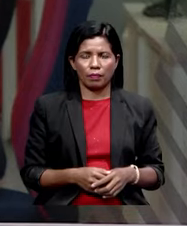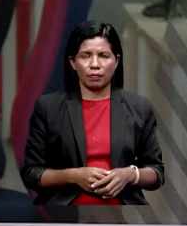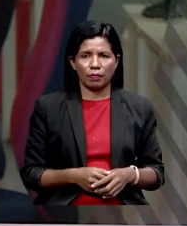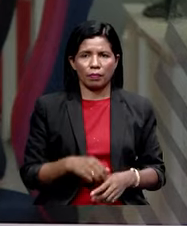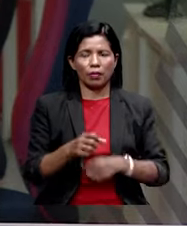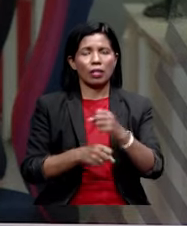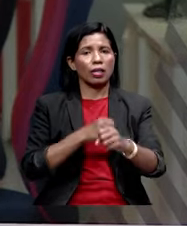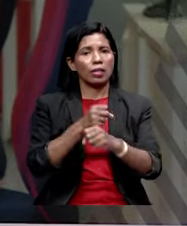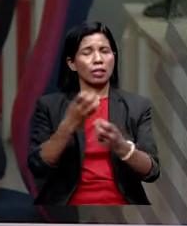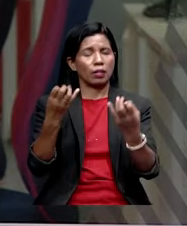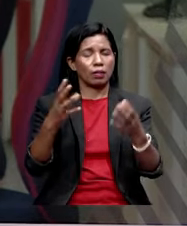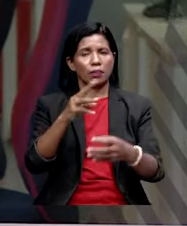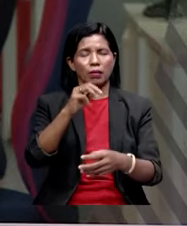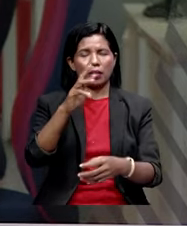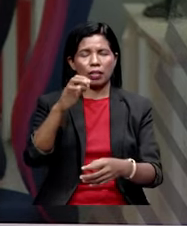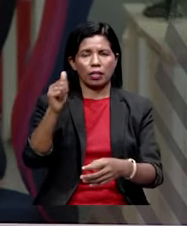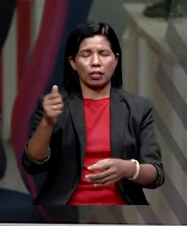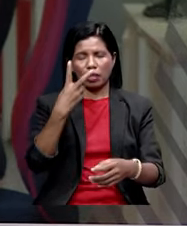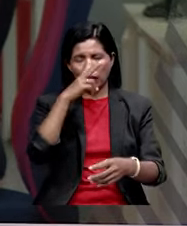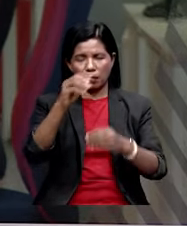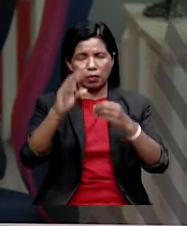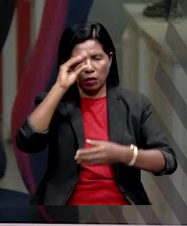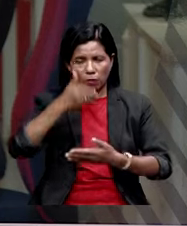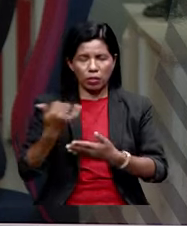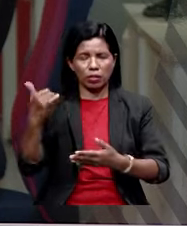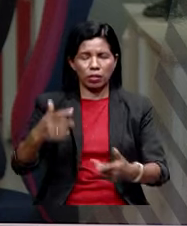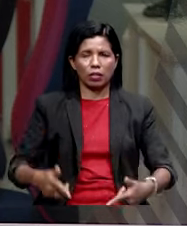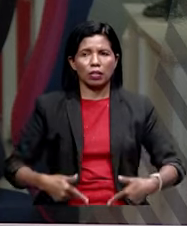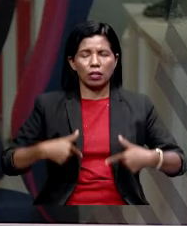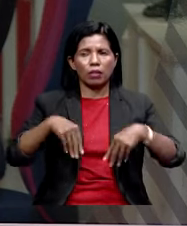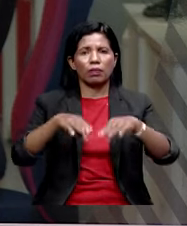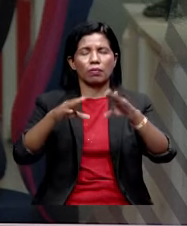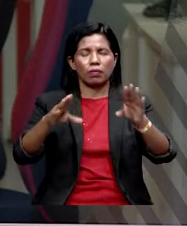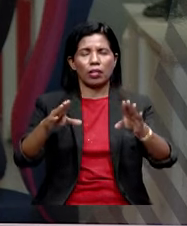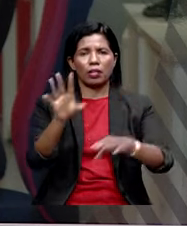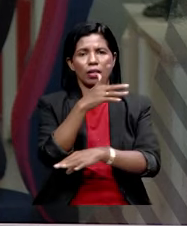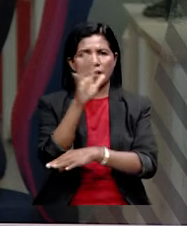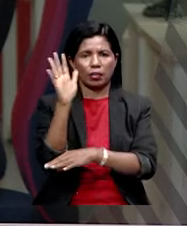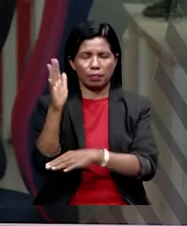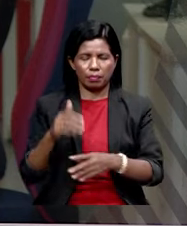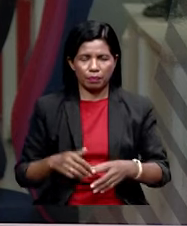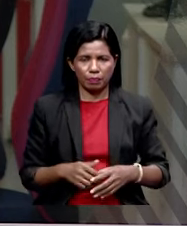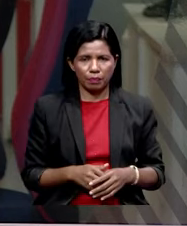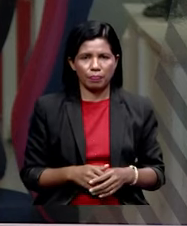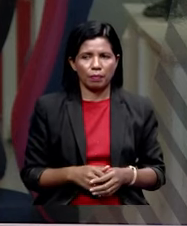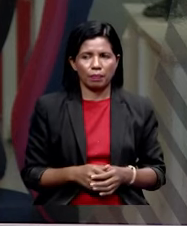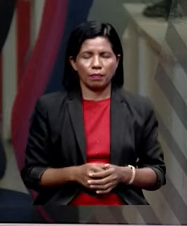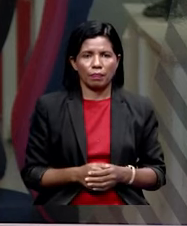Durante tinan barakona Maria Soares luta bani wan sirene Morris li Husifan Aimaran.